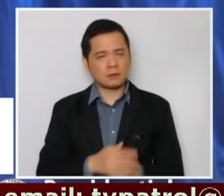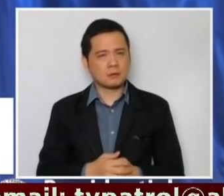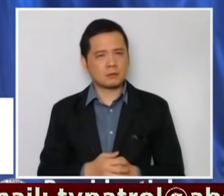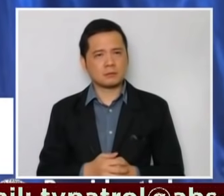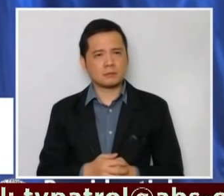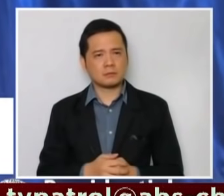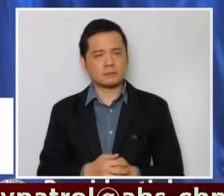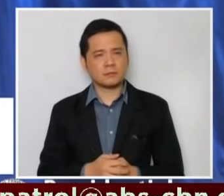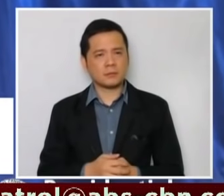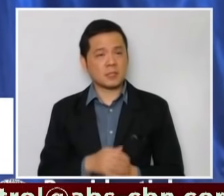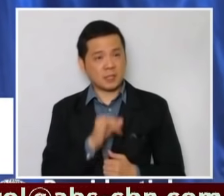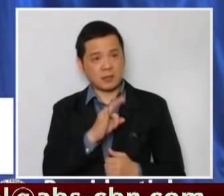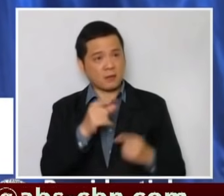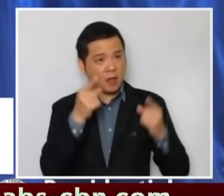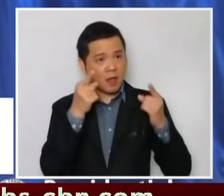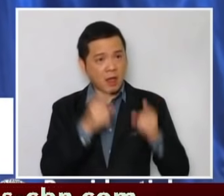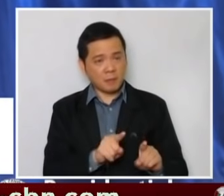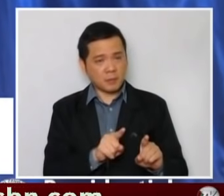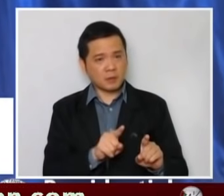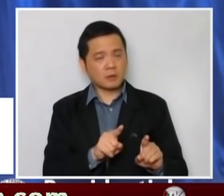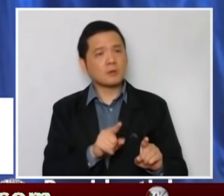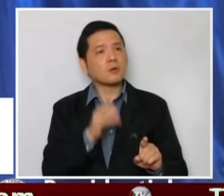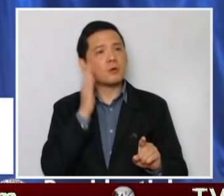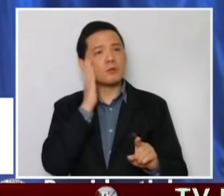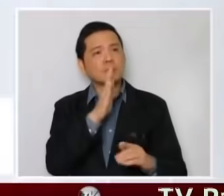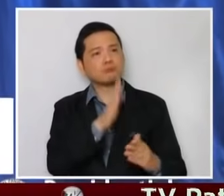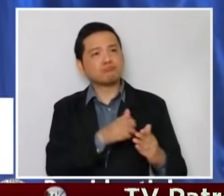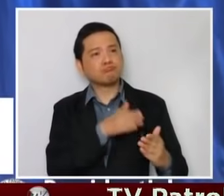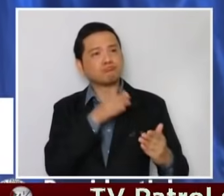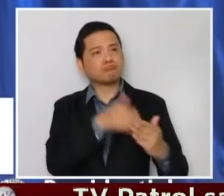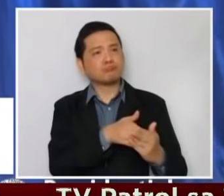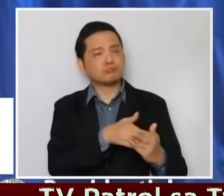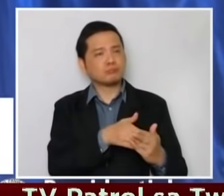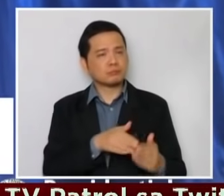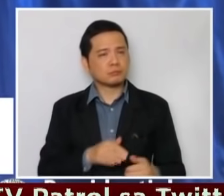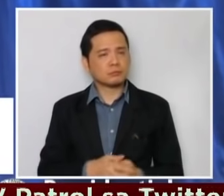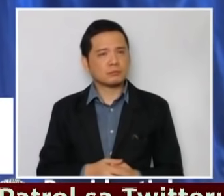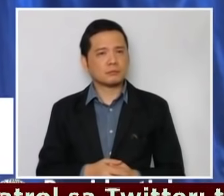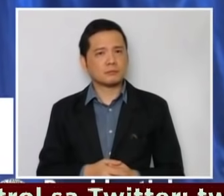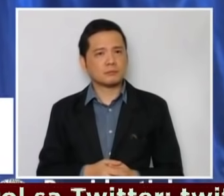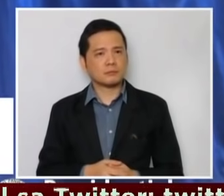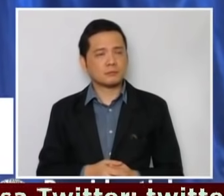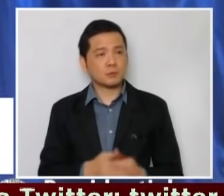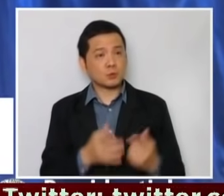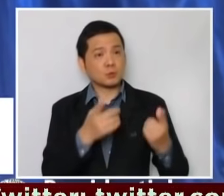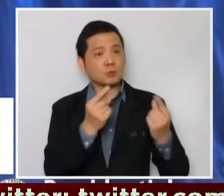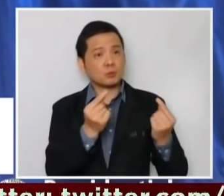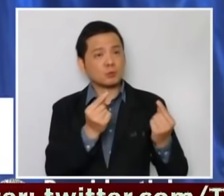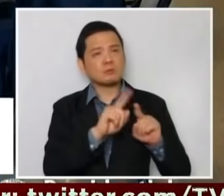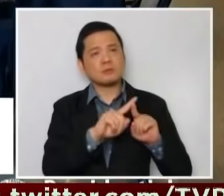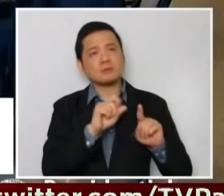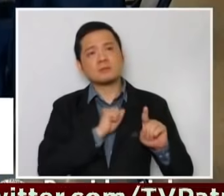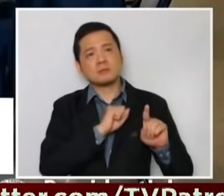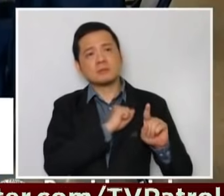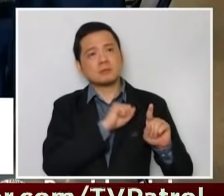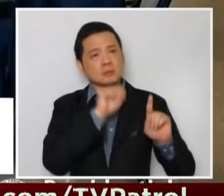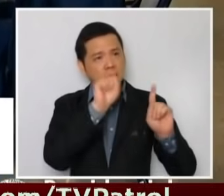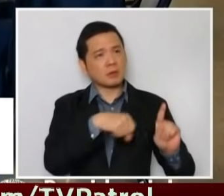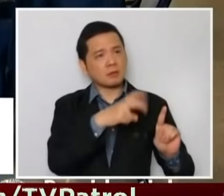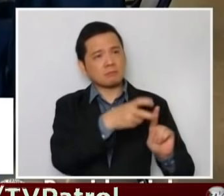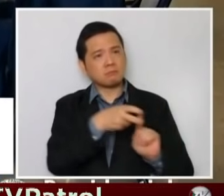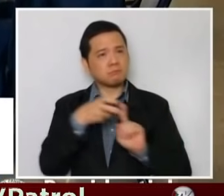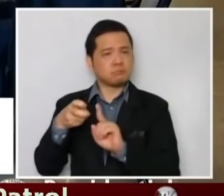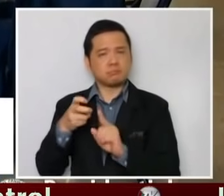in contempt, pag nalaman ko, ang ikulong ko, yung mga senador.